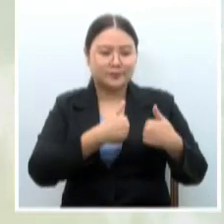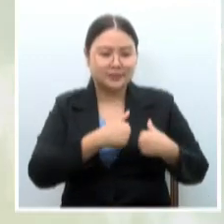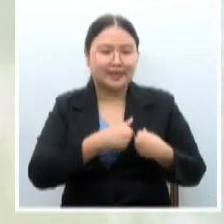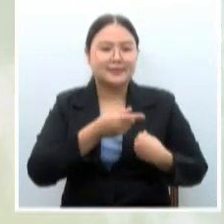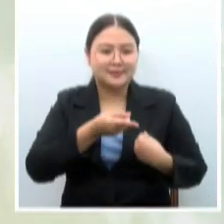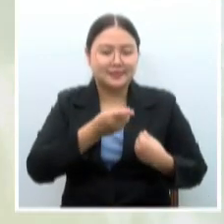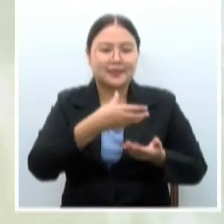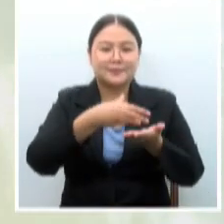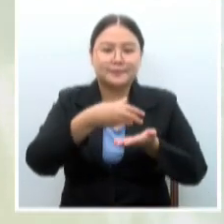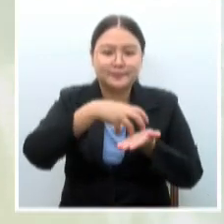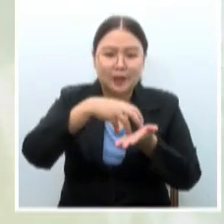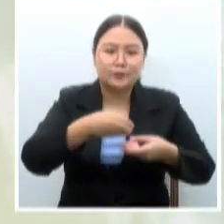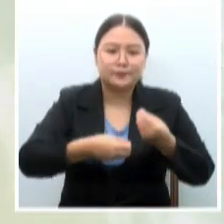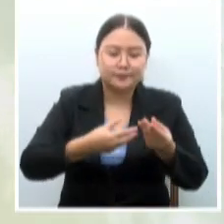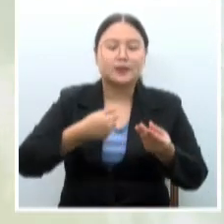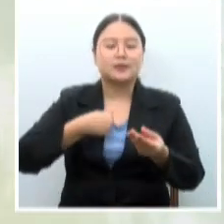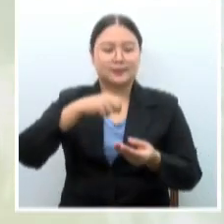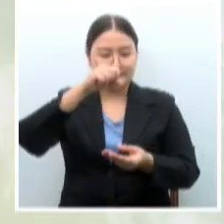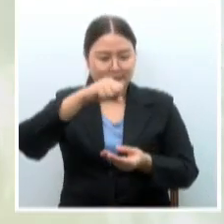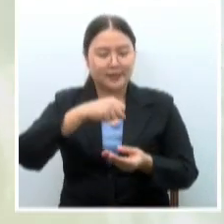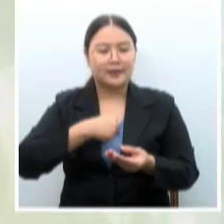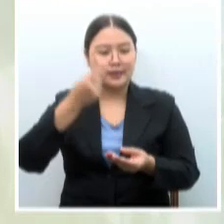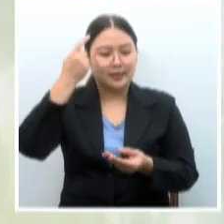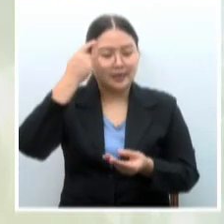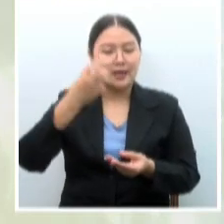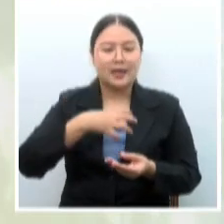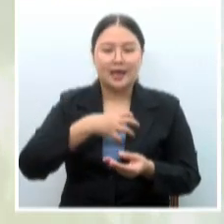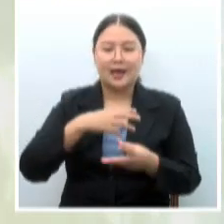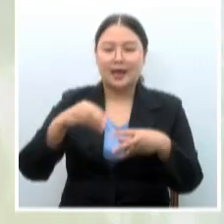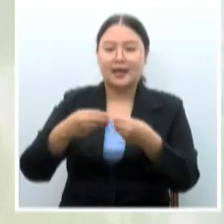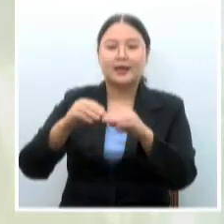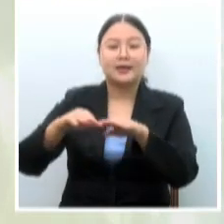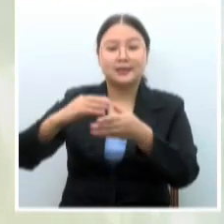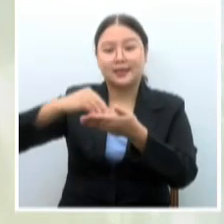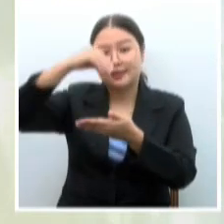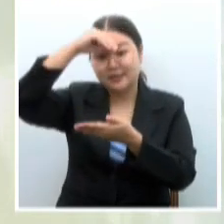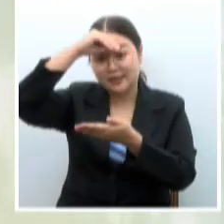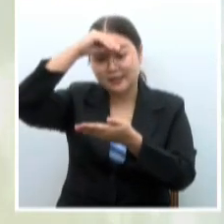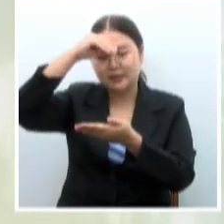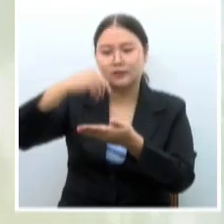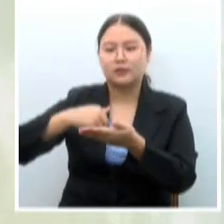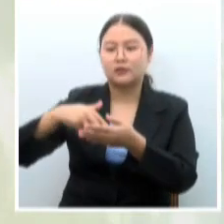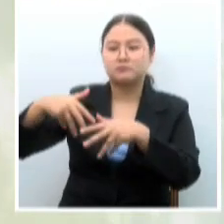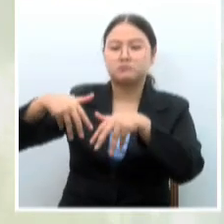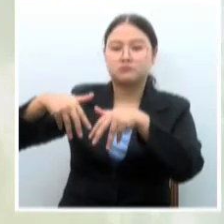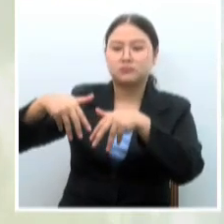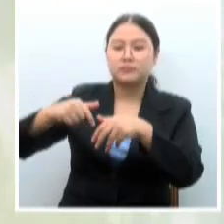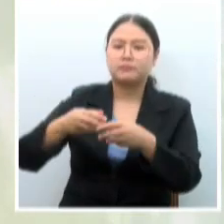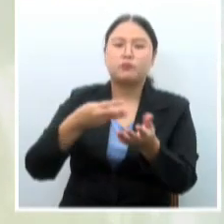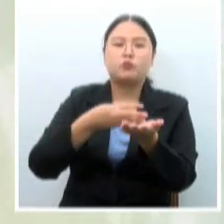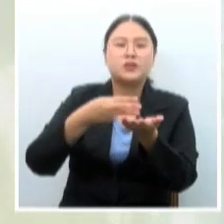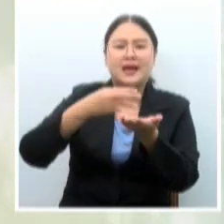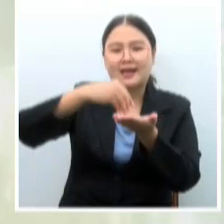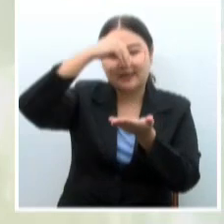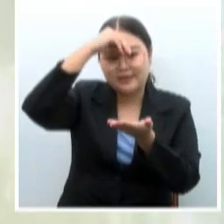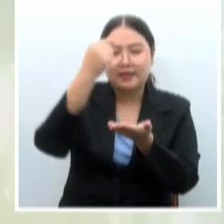ดเนี้ยลงสู่นักเรียนและทำให้นักเรียนเนี่ยมองเลยว่าจริงๆแล้วเนี่ยสิ่งที่เรามองไม่ได้เป็นแค่วิชาการแ